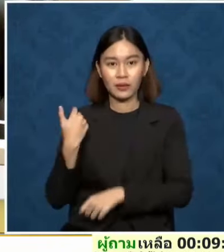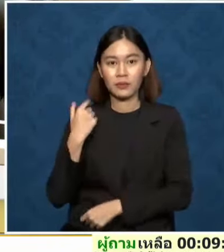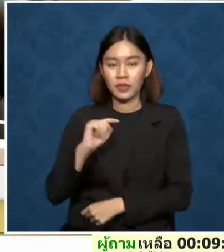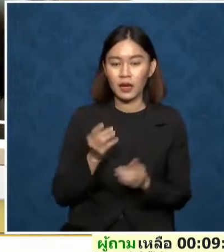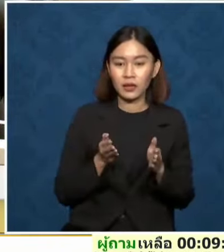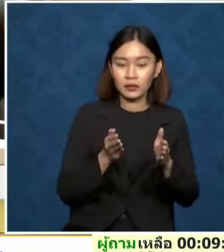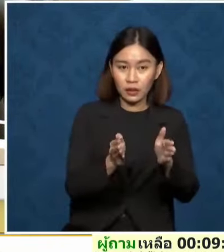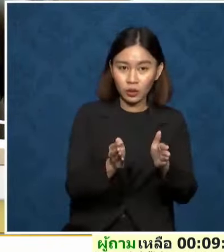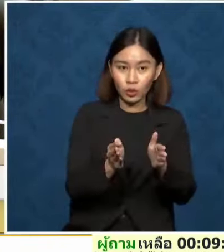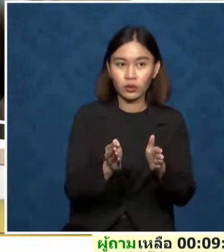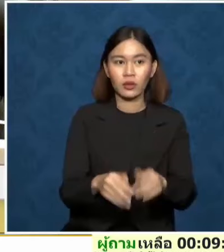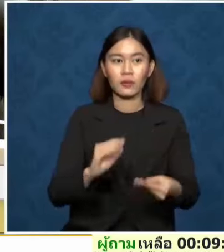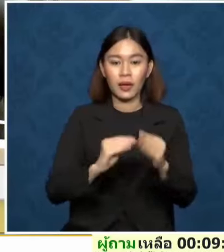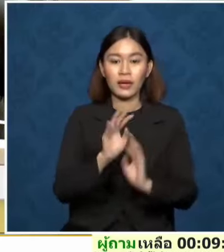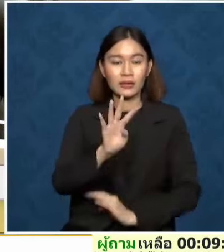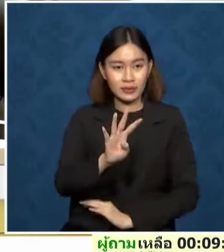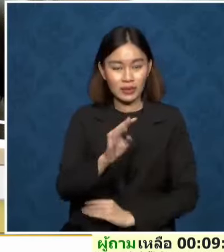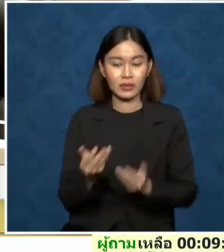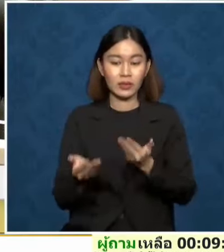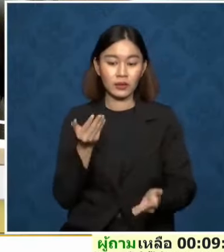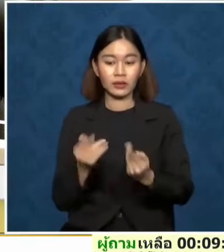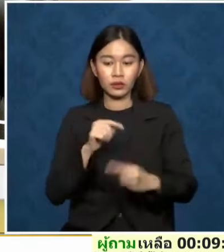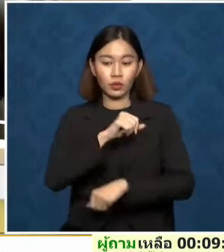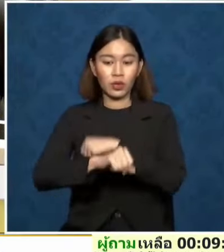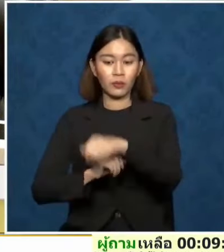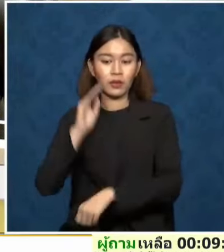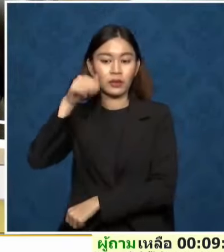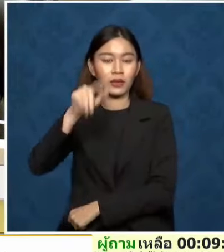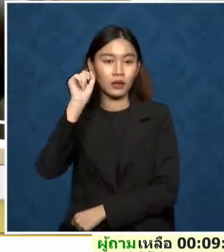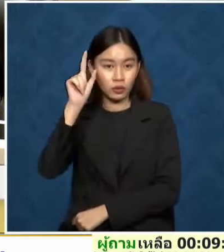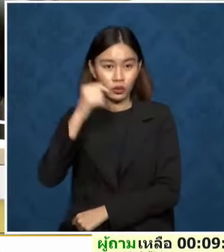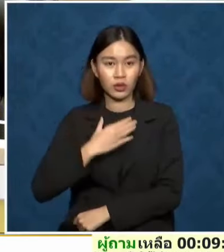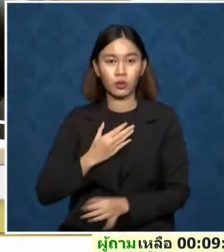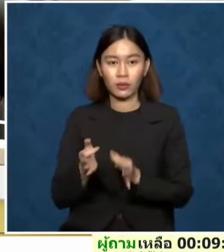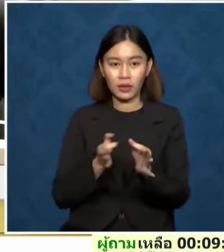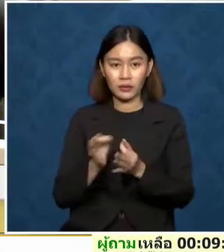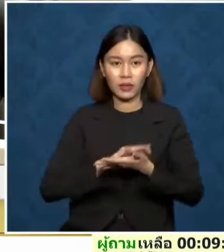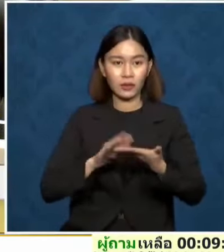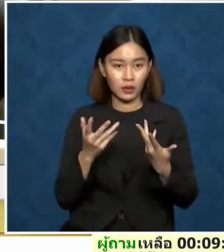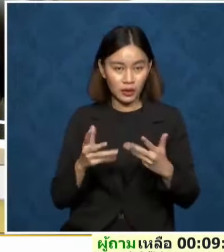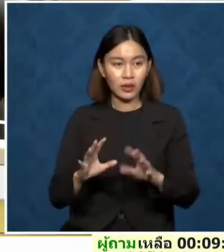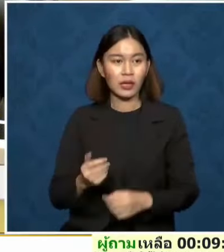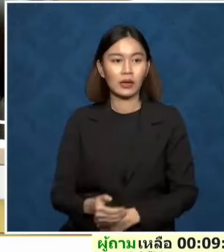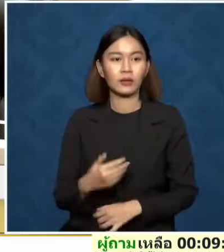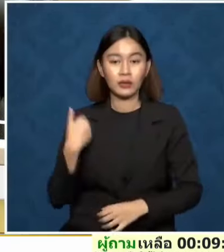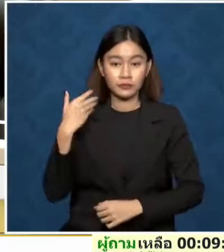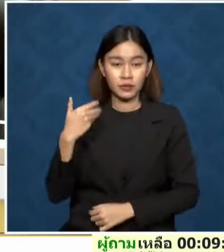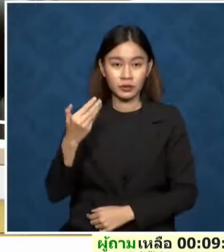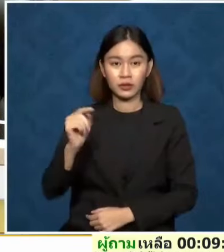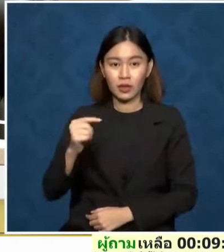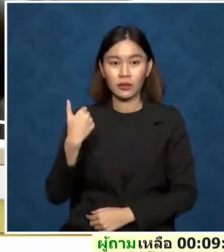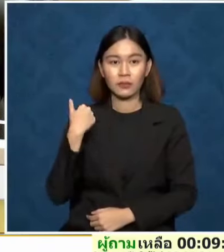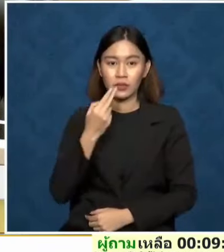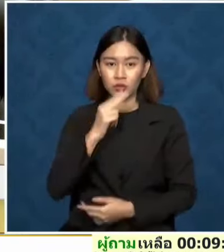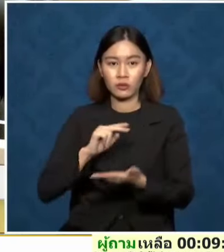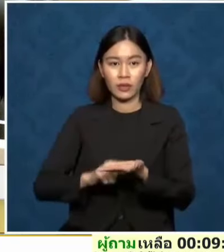าสนนคู่ขนานหมายเลข 4หรอการถ้างม across มาแล้ข้างต้นและหัจากนั้นจะ